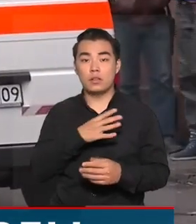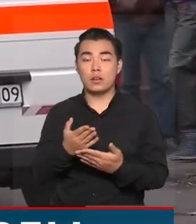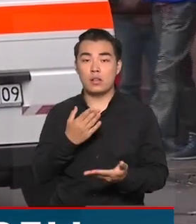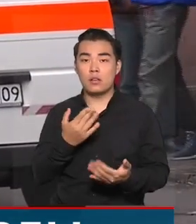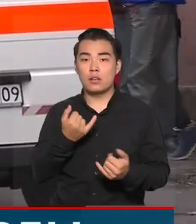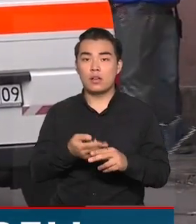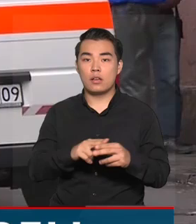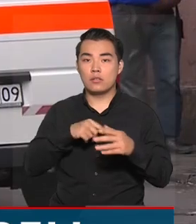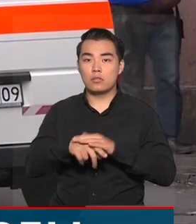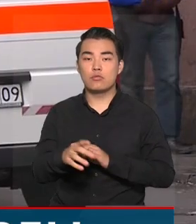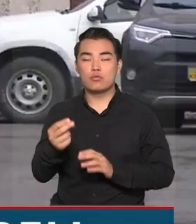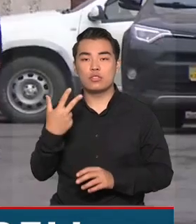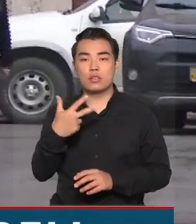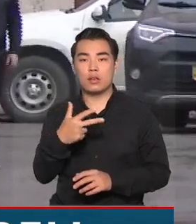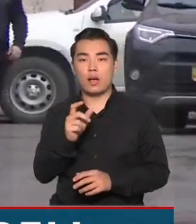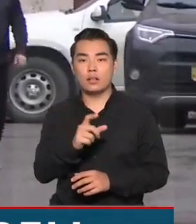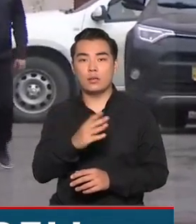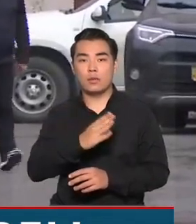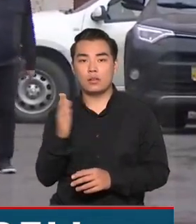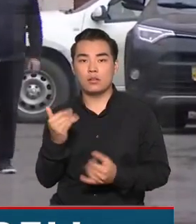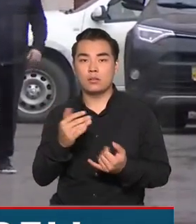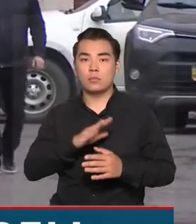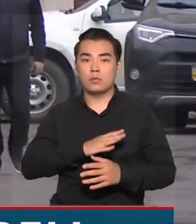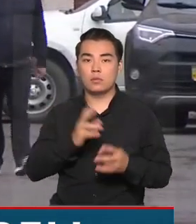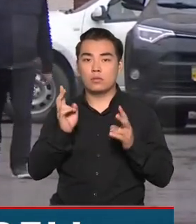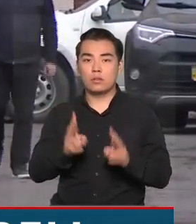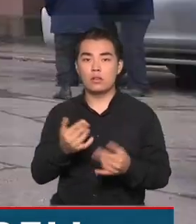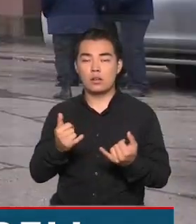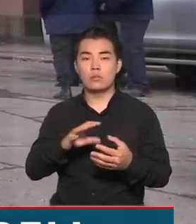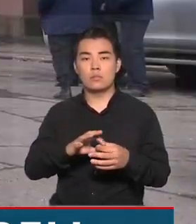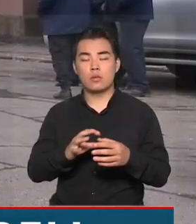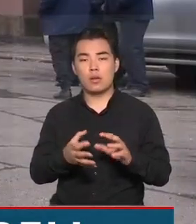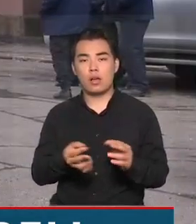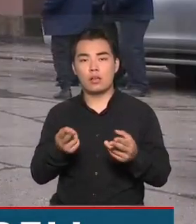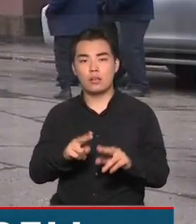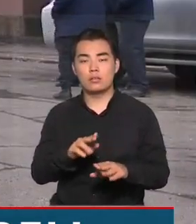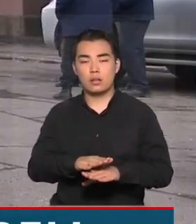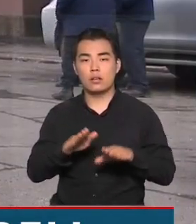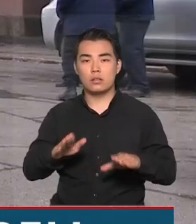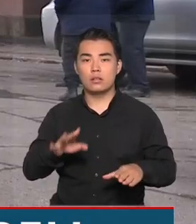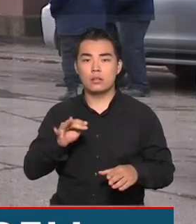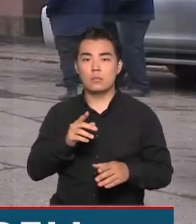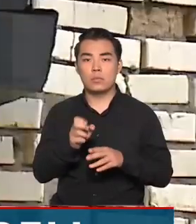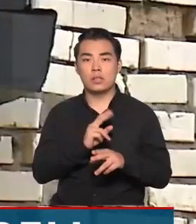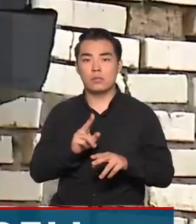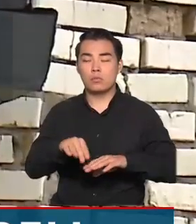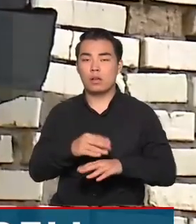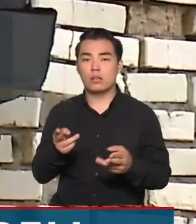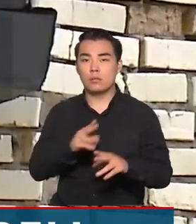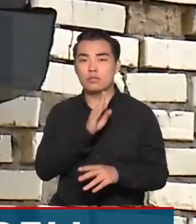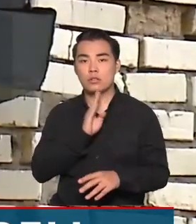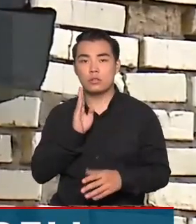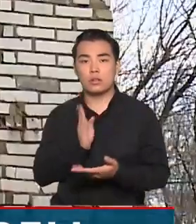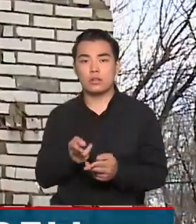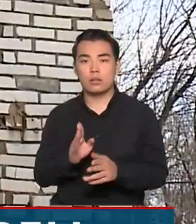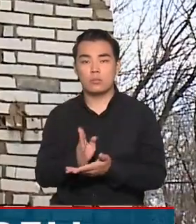аман, жұрт тұншта тағы 30-дан аса азаматтан айырылып қалдық. Жетім қалған балалар, жесір қалған аналар. Президент бұл жолда еңсес түскен